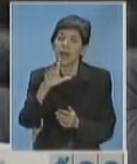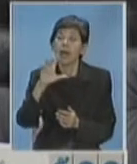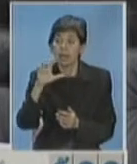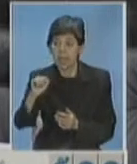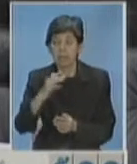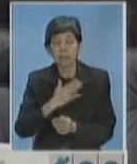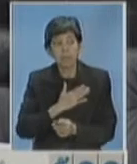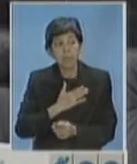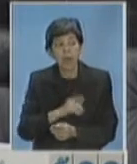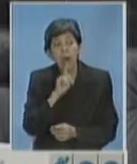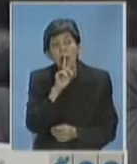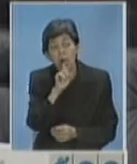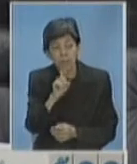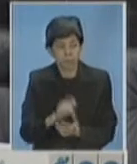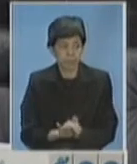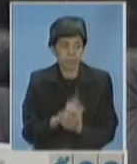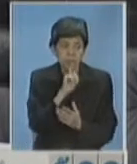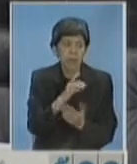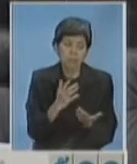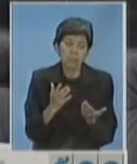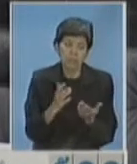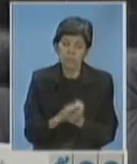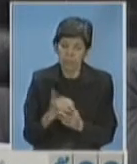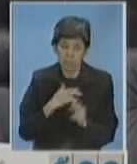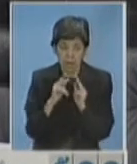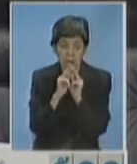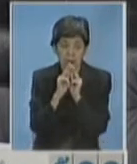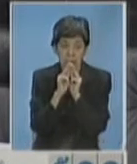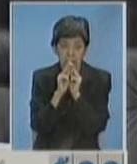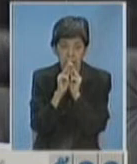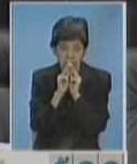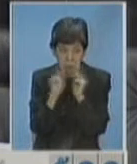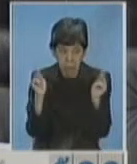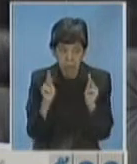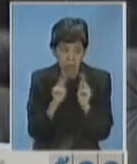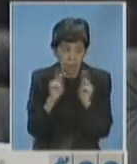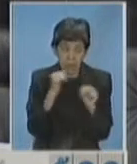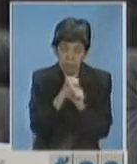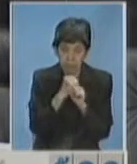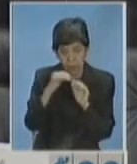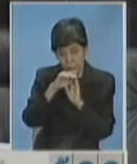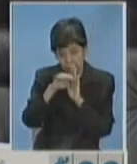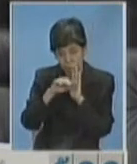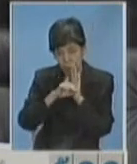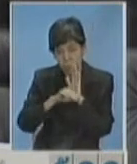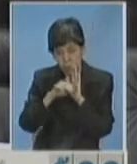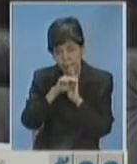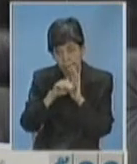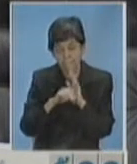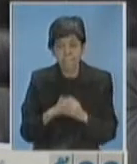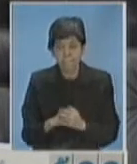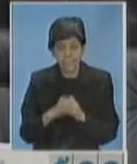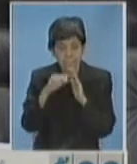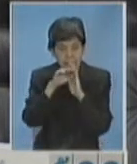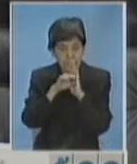ดิฉันถามสมาชิกในห้องประชุมแห่งนี้กับเรียนท่านประธานแล้วก็ท่านกรรมาธิการด้วยในวาระรับหลักการนะคะ